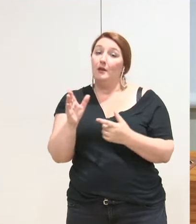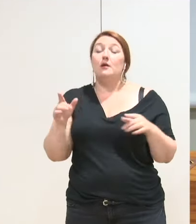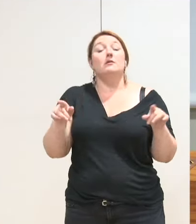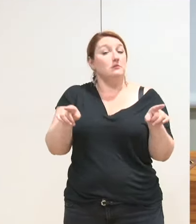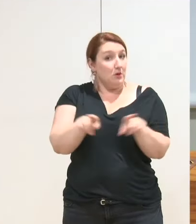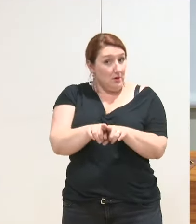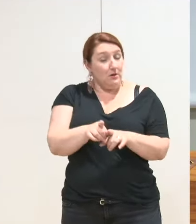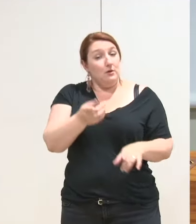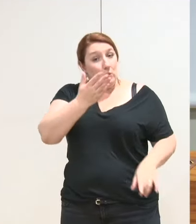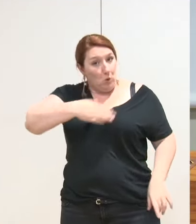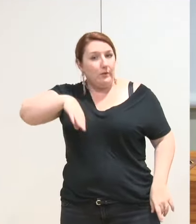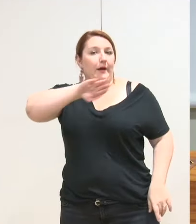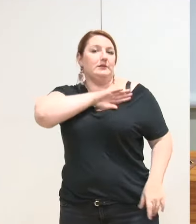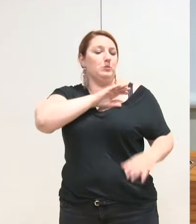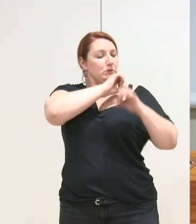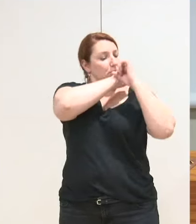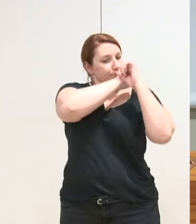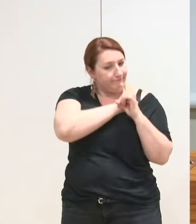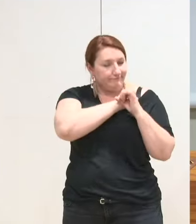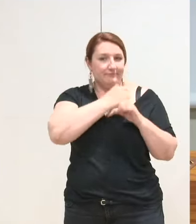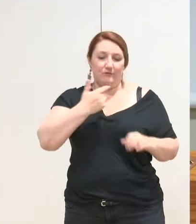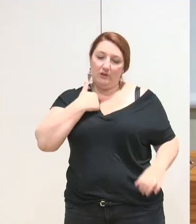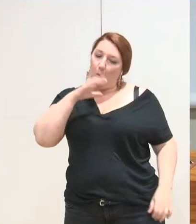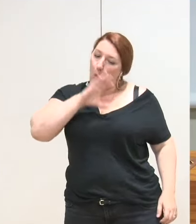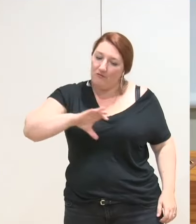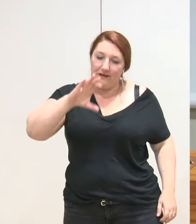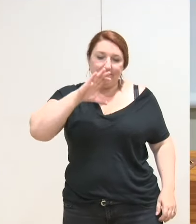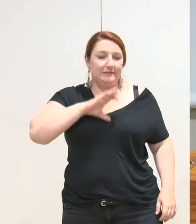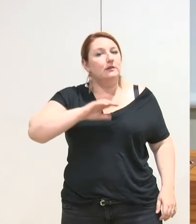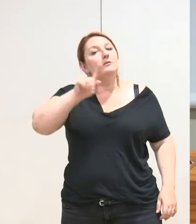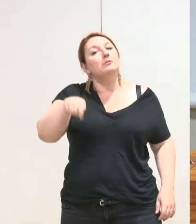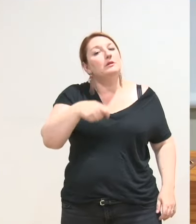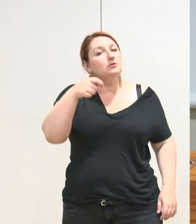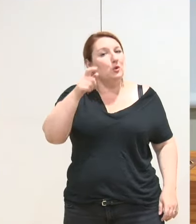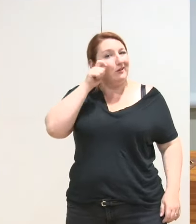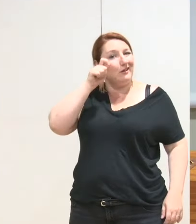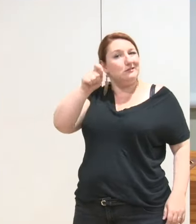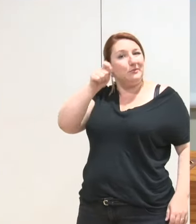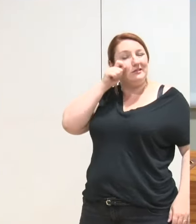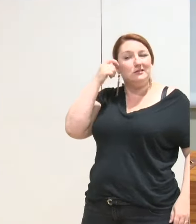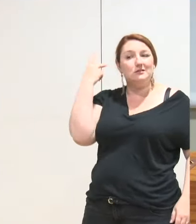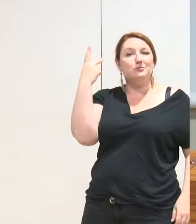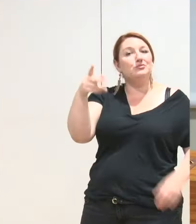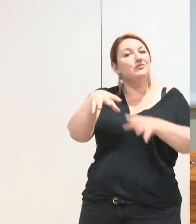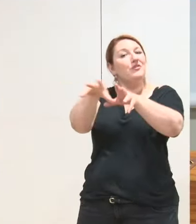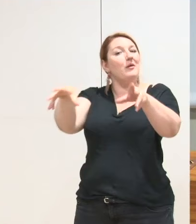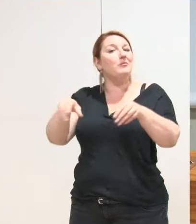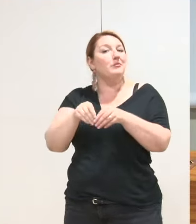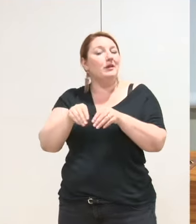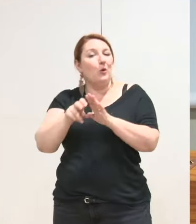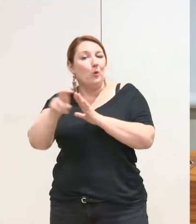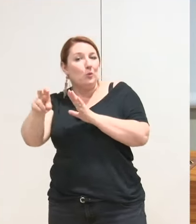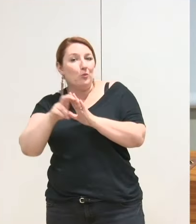prenons nos responsabilités et chercherons avec la vie et l'expertise même des familles grenobloises à